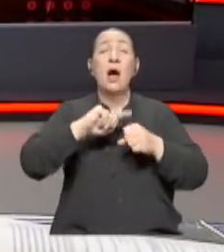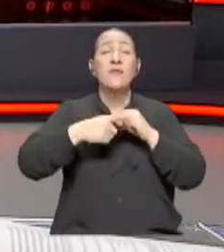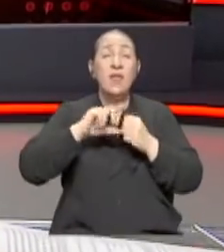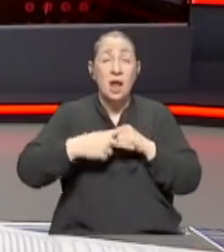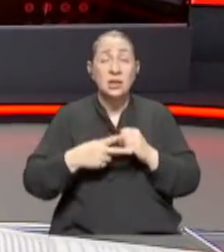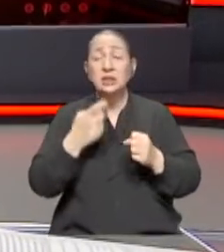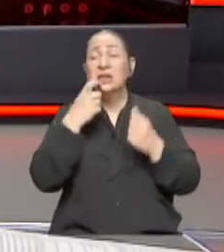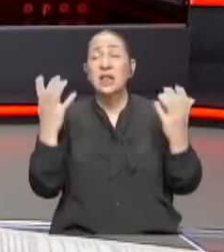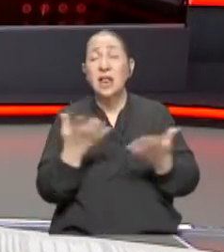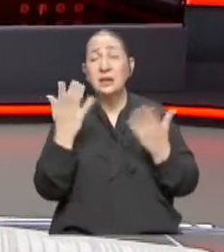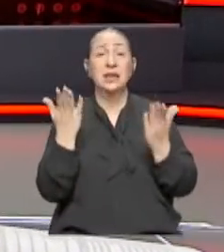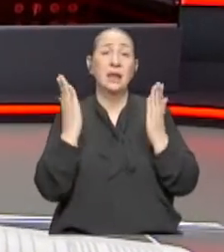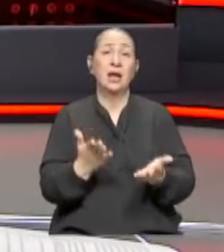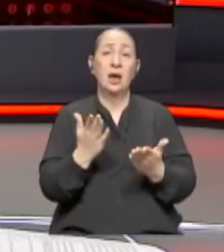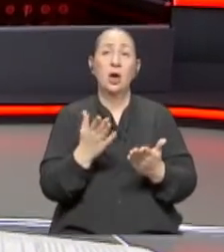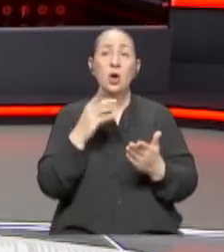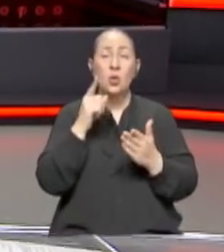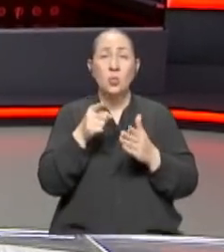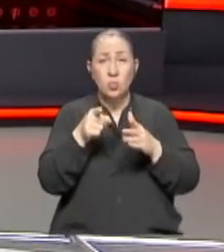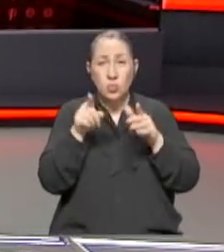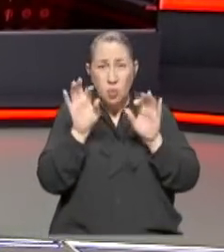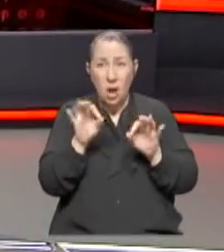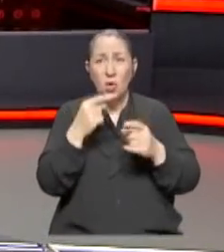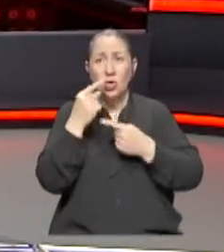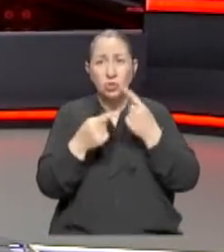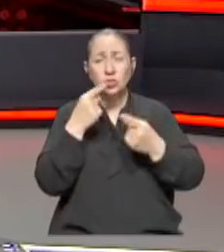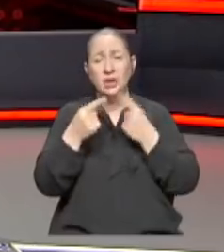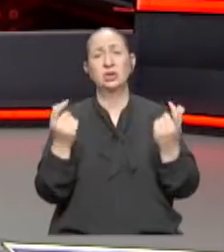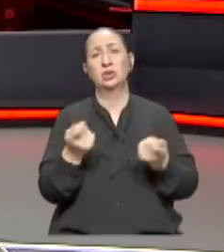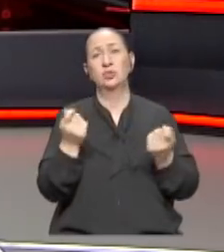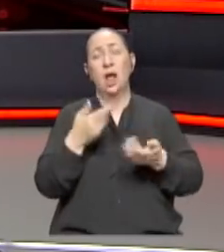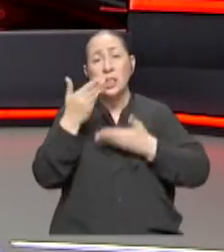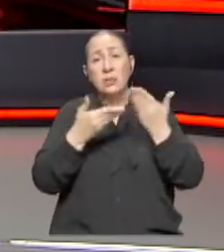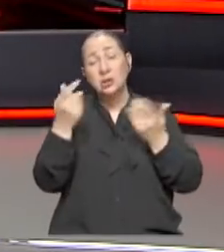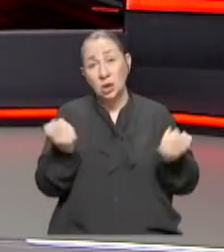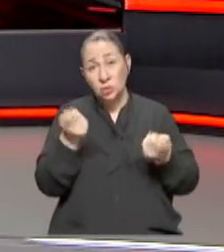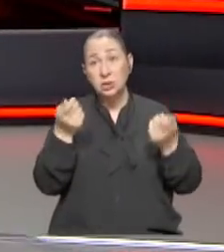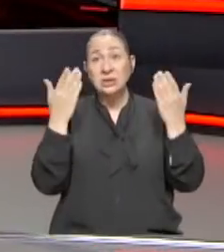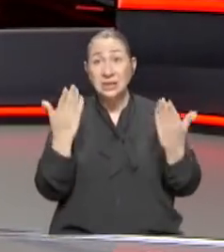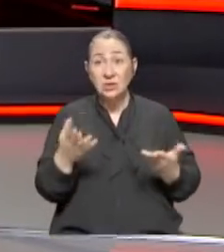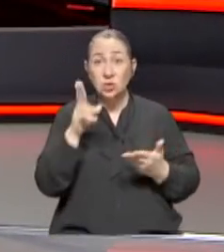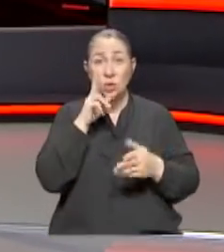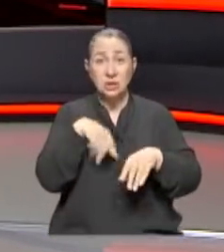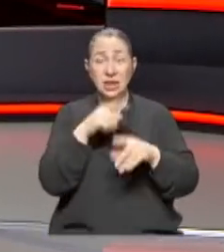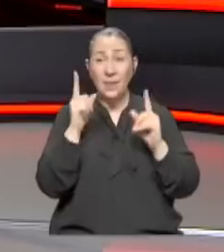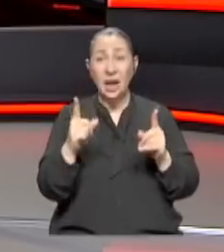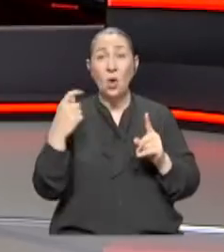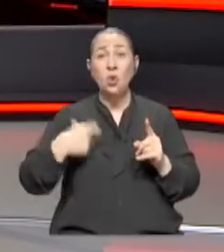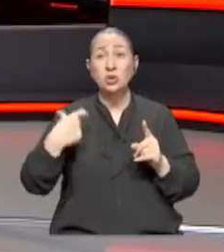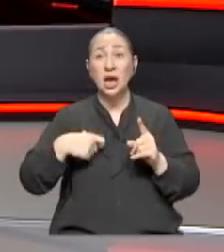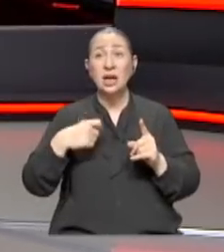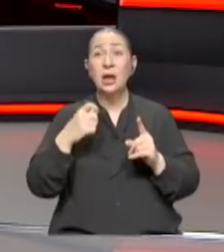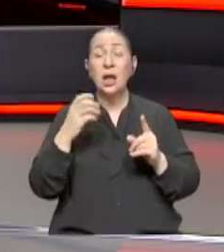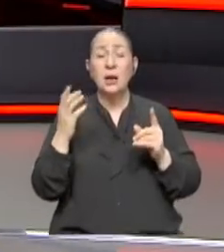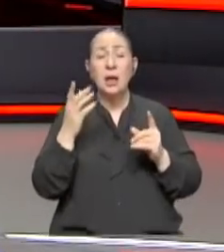haftalardır, yıllardır hatta bu durumu dillendirmeye çalışıyoruz. Zaten son zamanlarda özellikle de